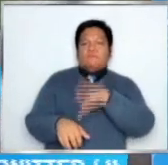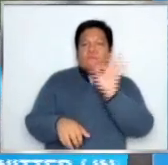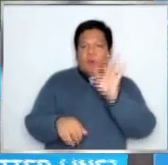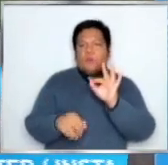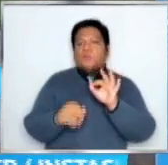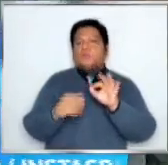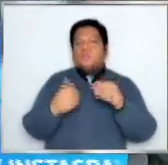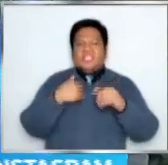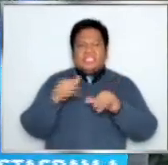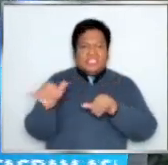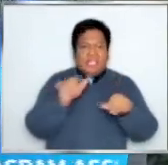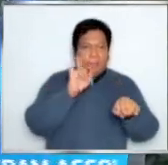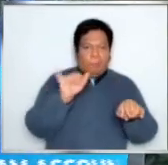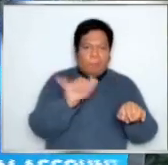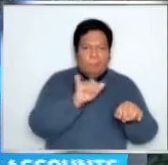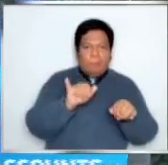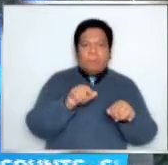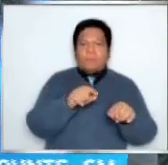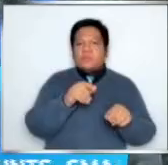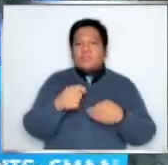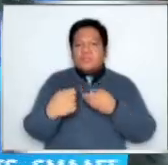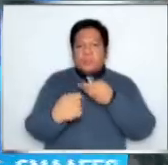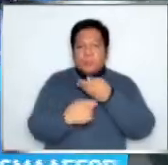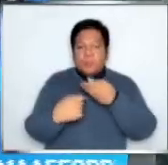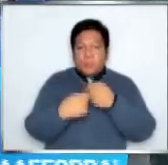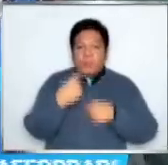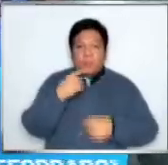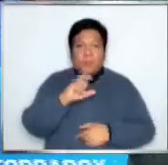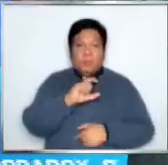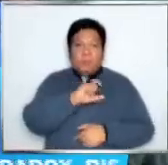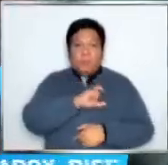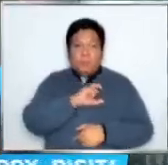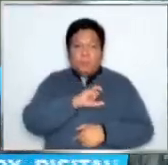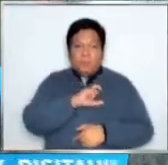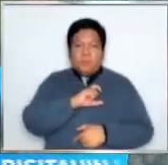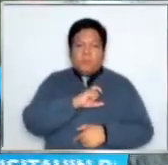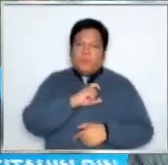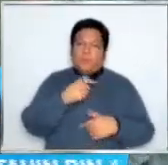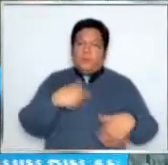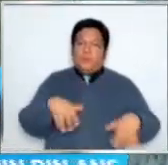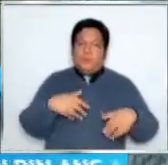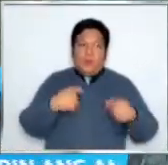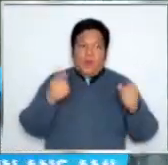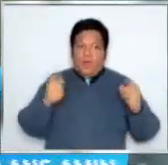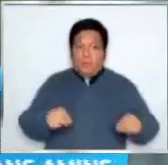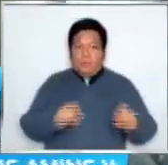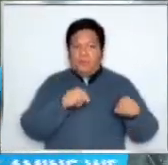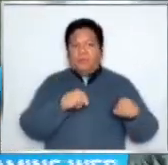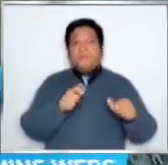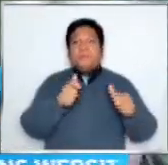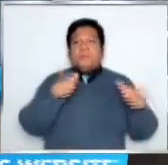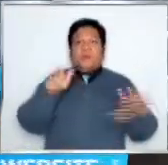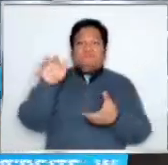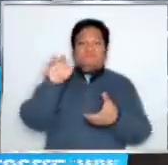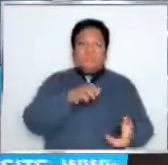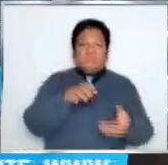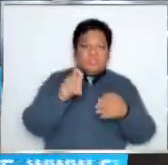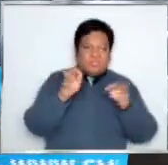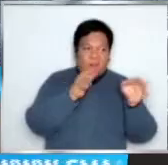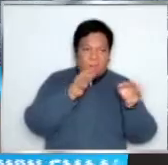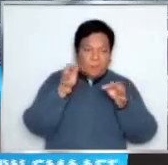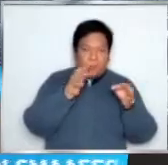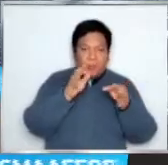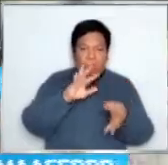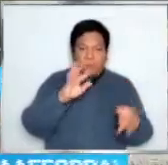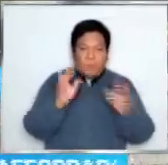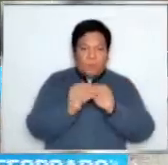Zambales. Ayon sa PNP, malaking dagok sa mga drug syndicates ang na-intercept ng malaking shipment ng illegal na droga na may kabuang halaga na 4 na